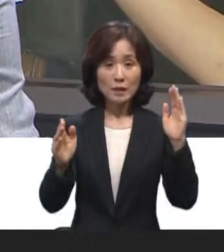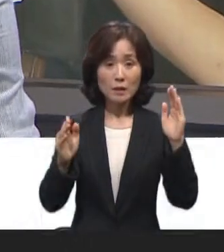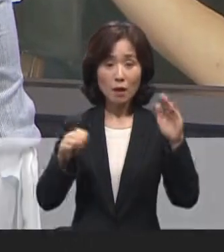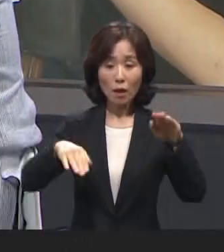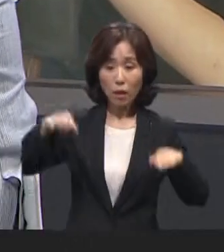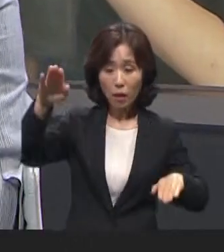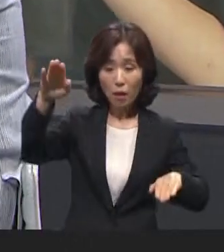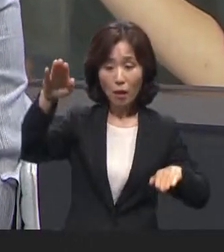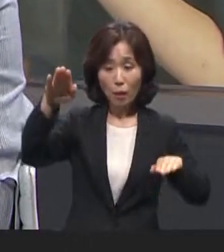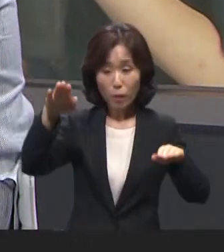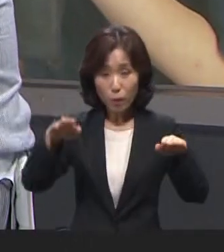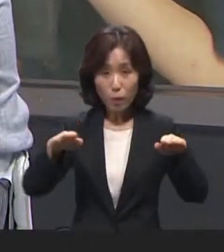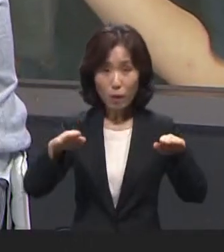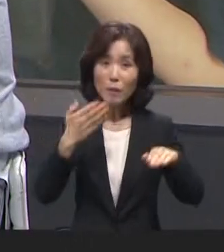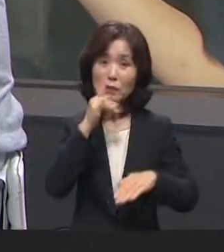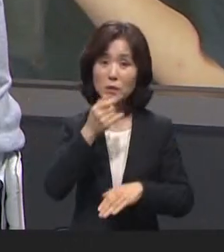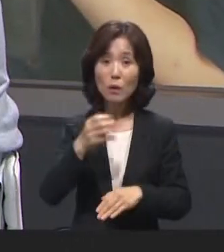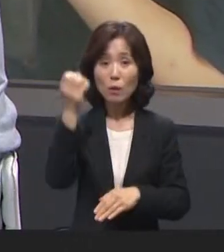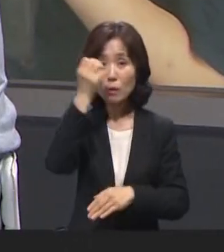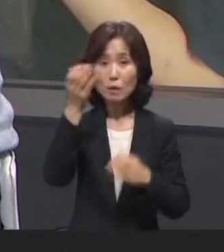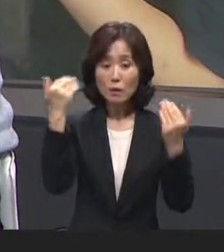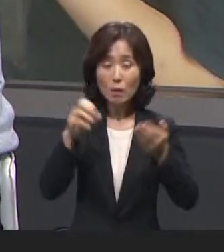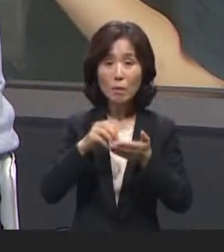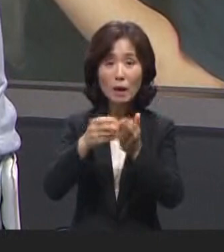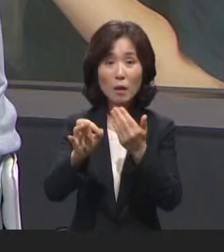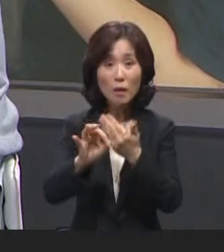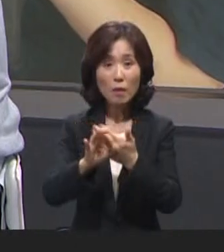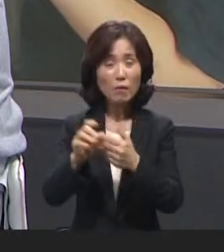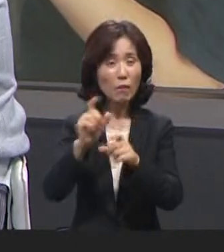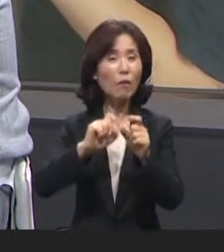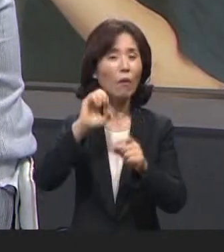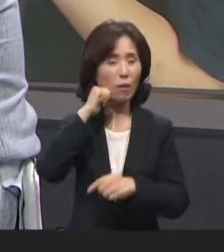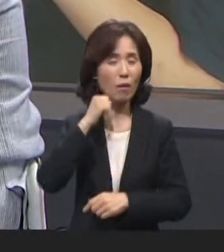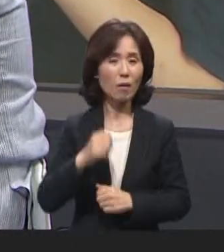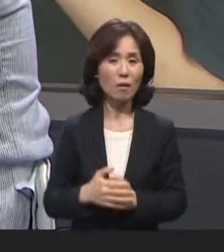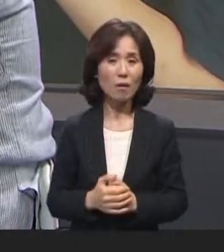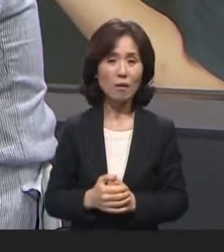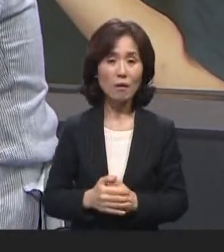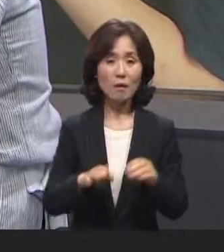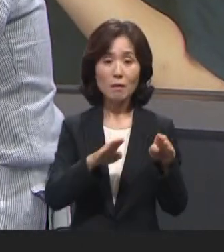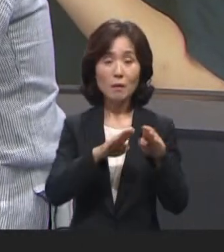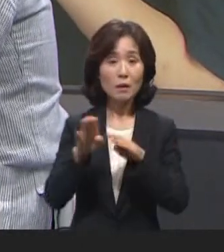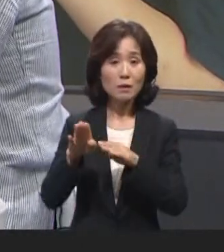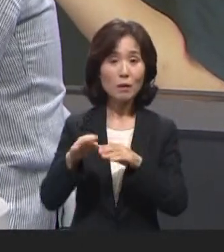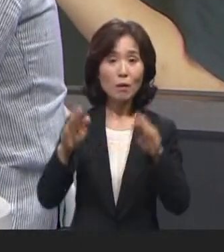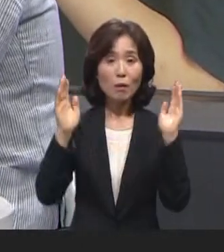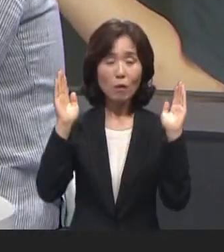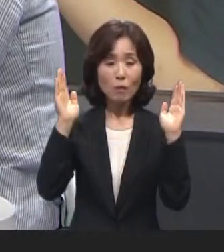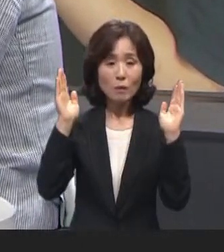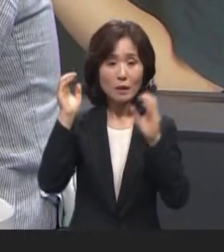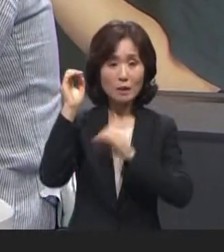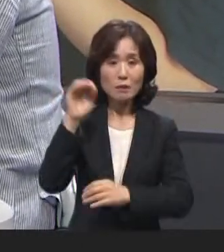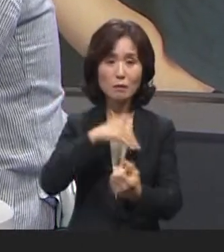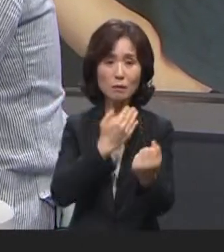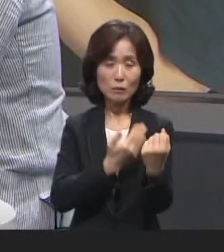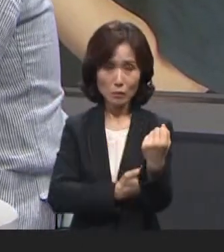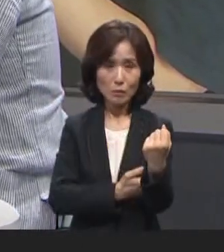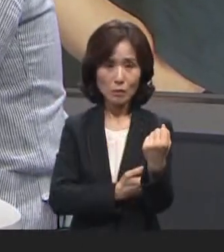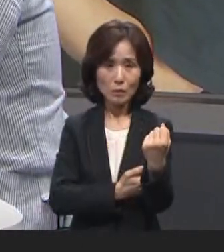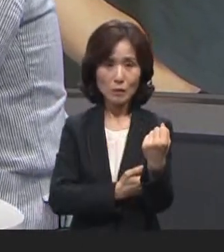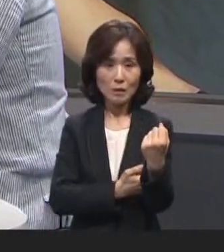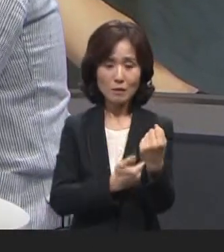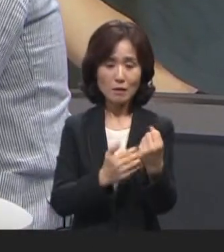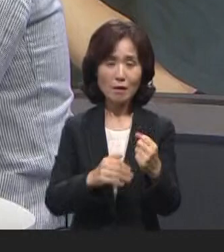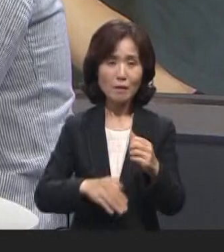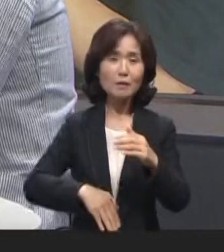배울 수 있는 여지가 있는데 고등학교 올라온 버 힘들어 지 좀 해봤습니다 예 방학은 아무래도 공부의 기초체력을 싼 드시기 다 이렇게 봐도 무방할 것